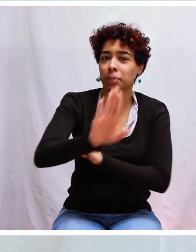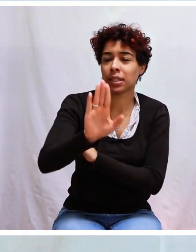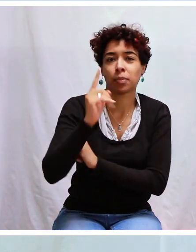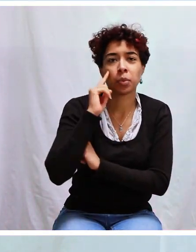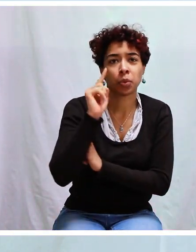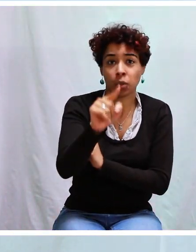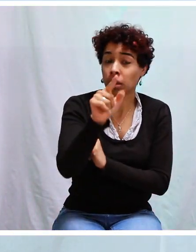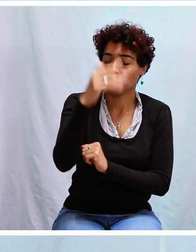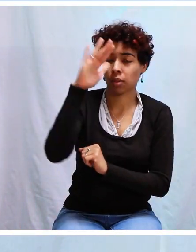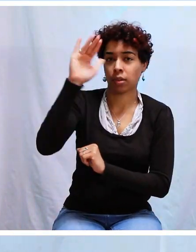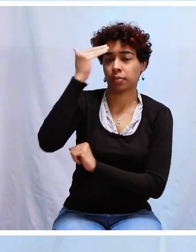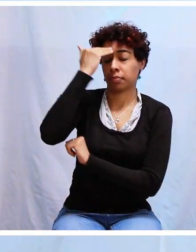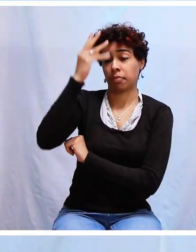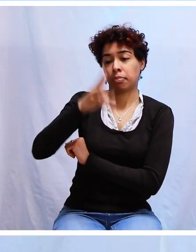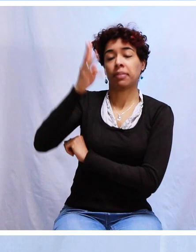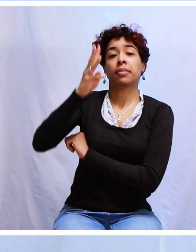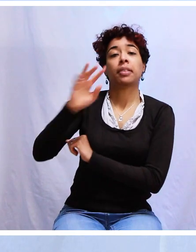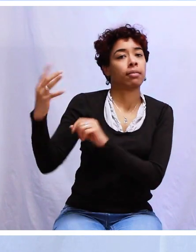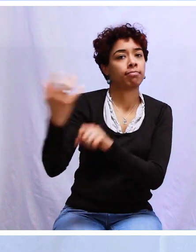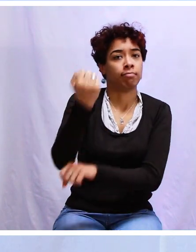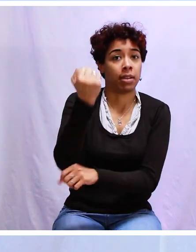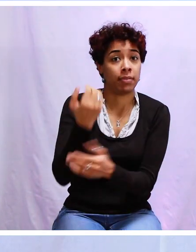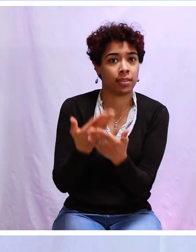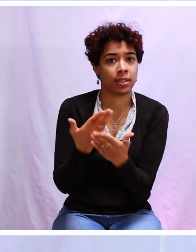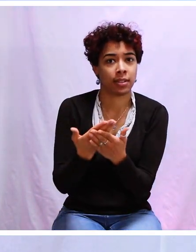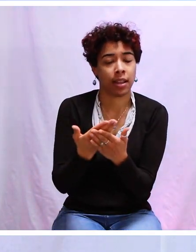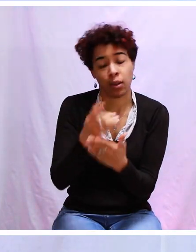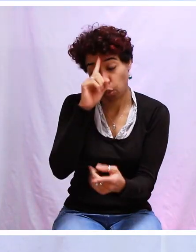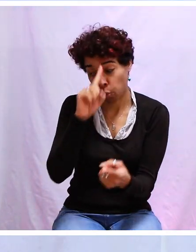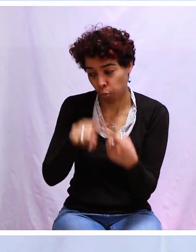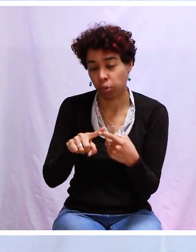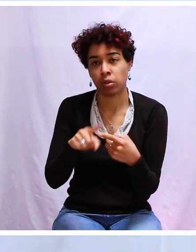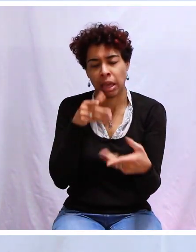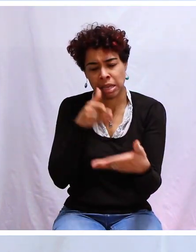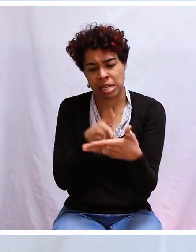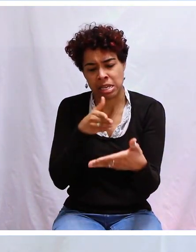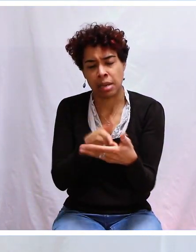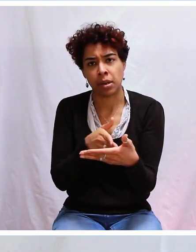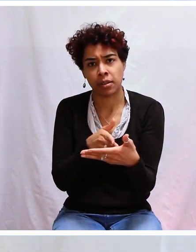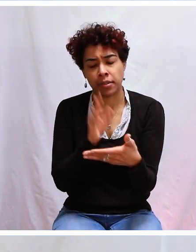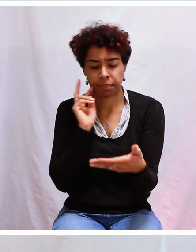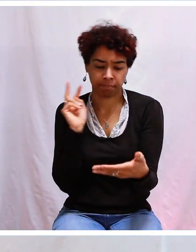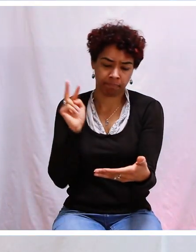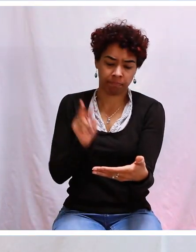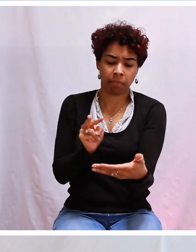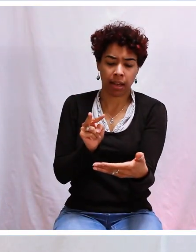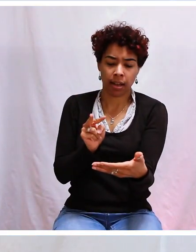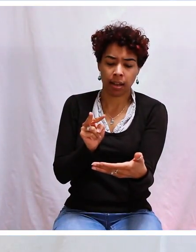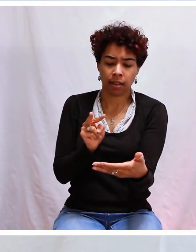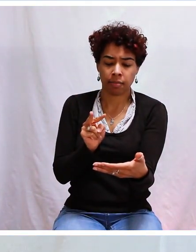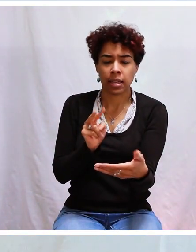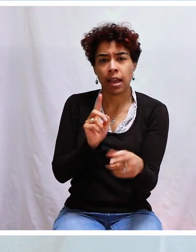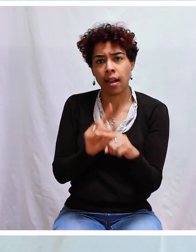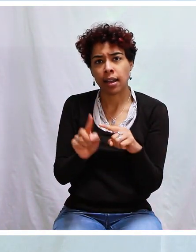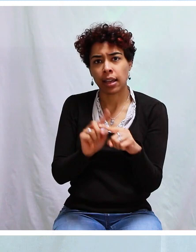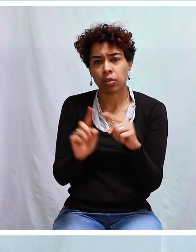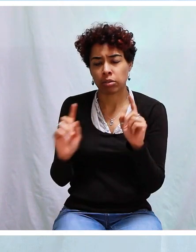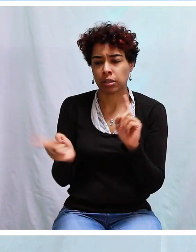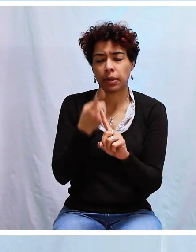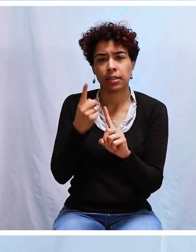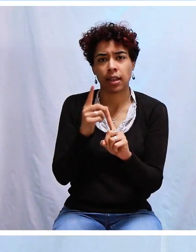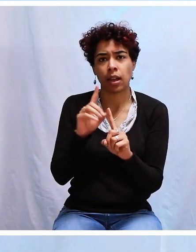connaître et la saisir. Et c'est ça tout l'enjeu en fait de l'épreuve. C'est de reconnaître qu'à l'intérieur de cela, il y a quelque chose de particulier que Dieu veut